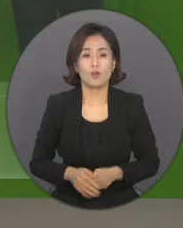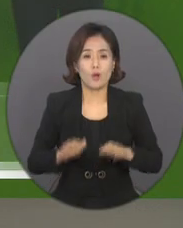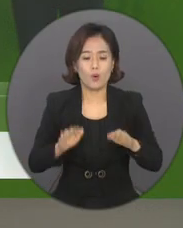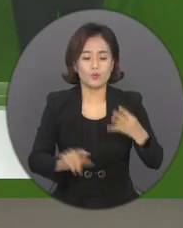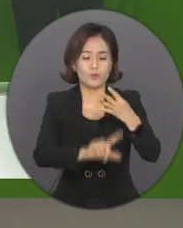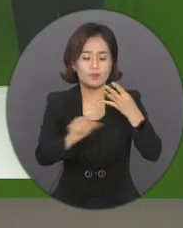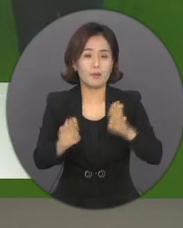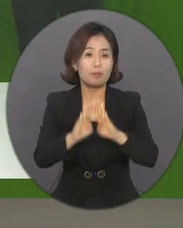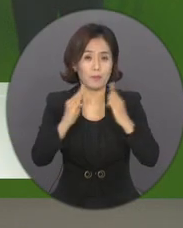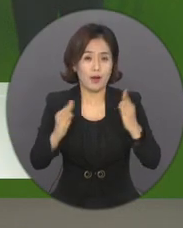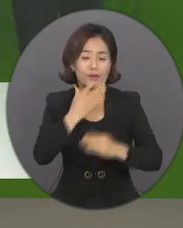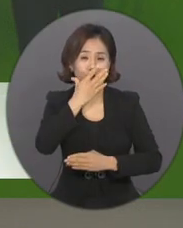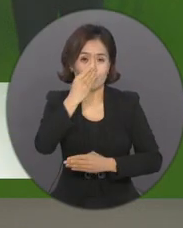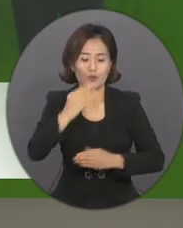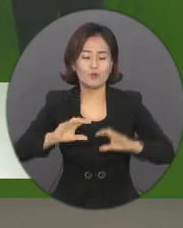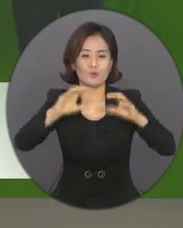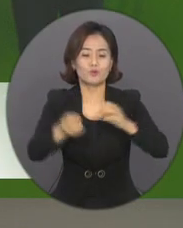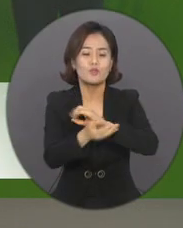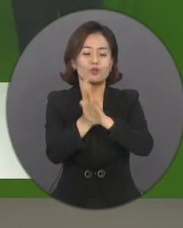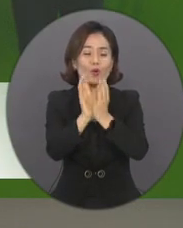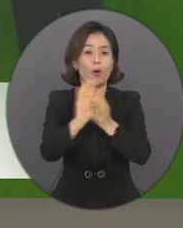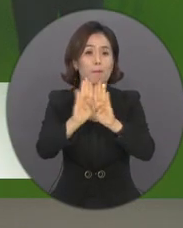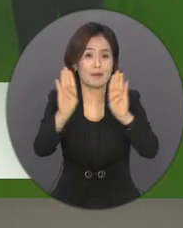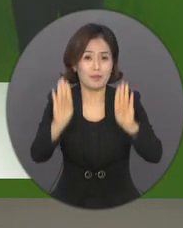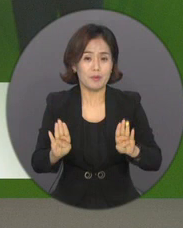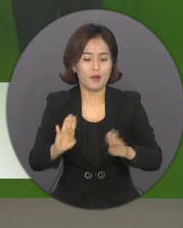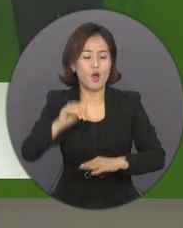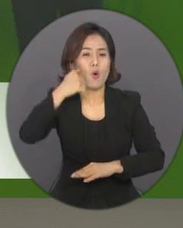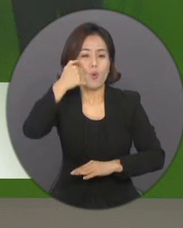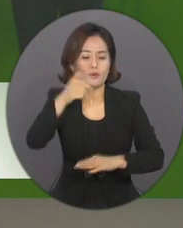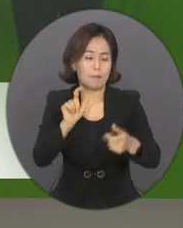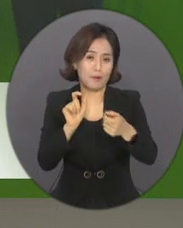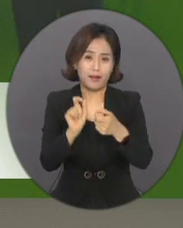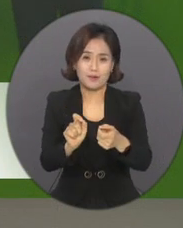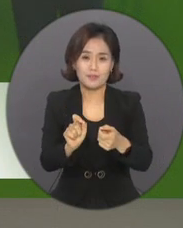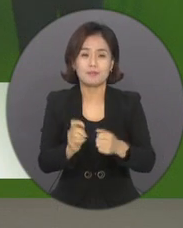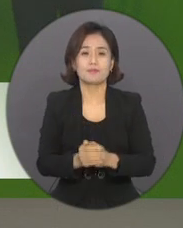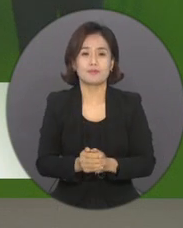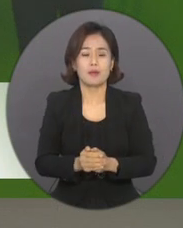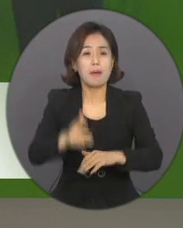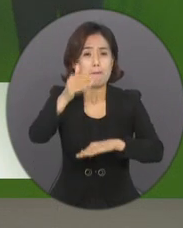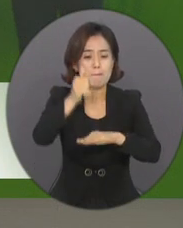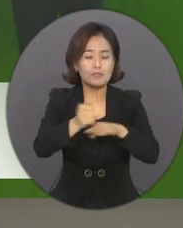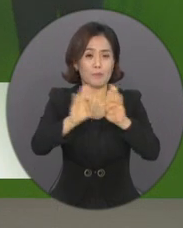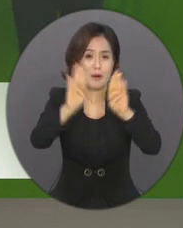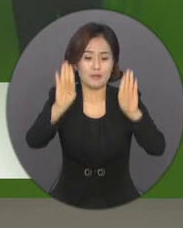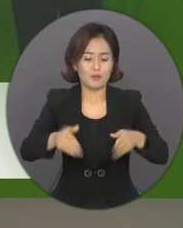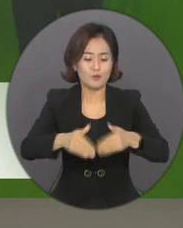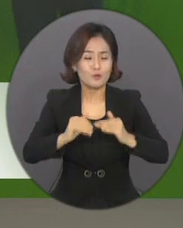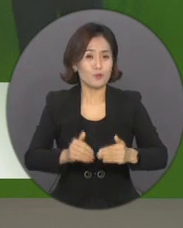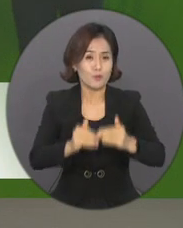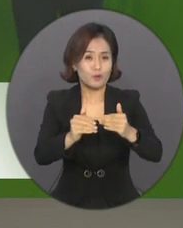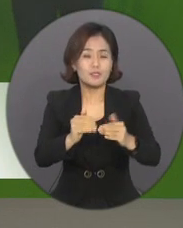오는 4월에 개막하는 순천만 국제정원 박람회가 이제 50일 앞으로 다가왔습니다. 막바지 박람회장